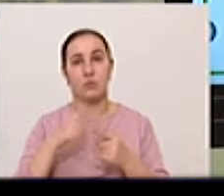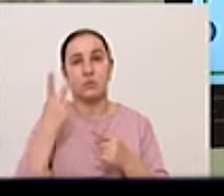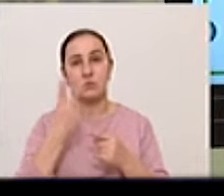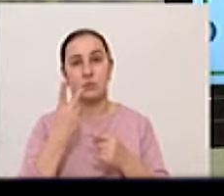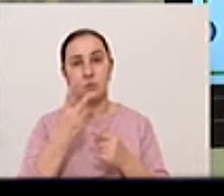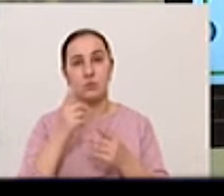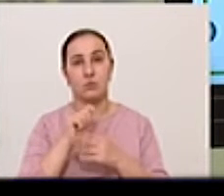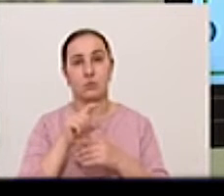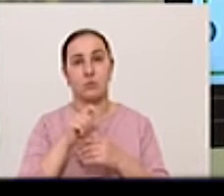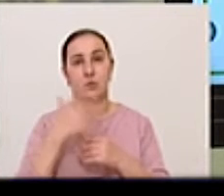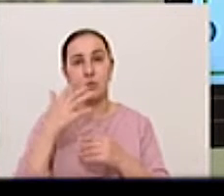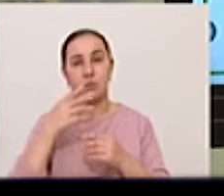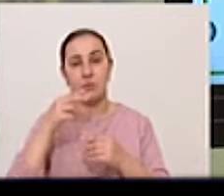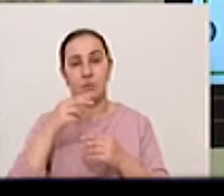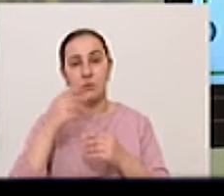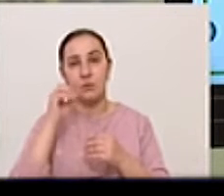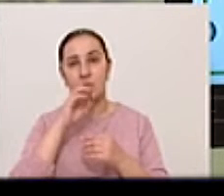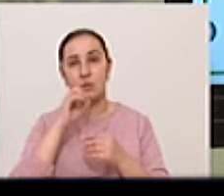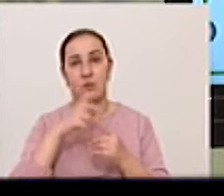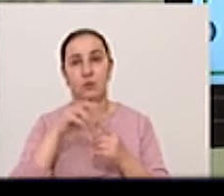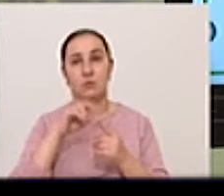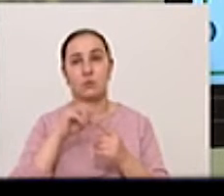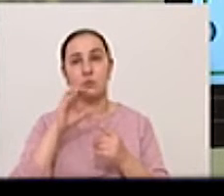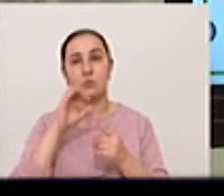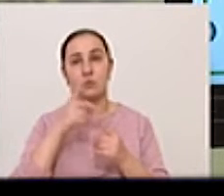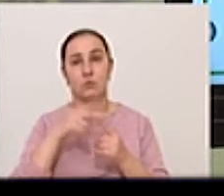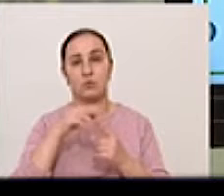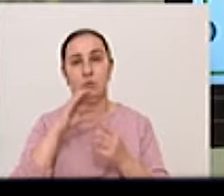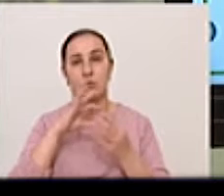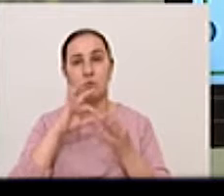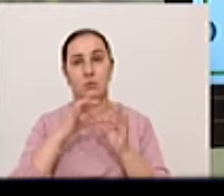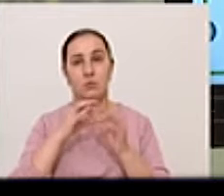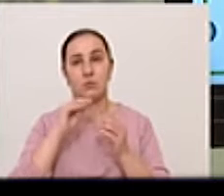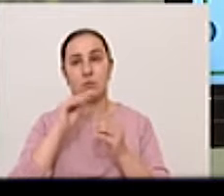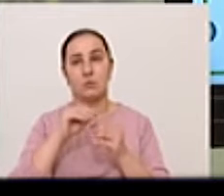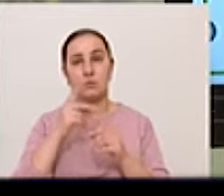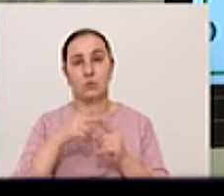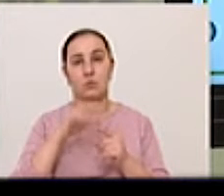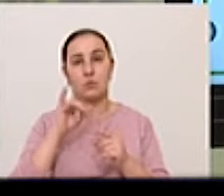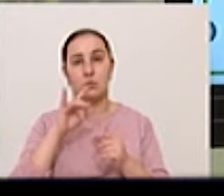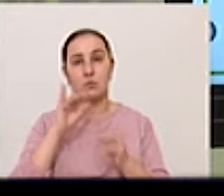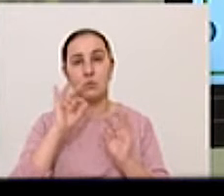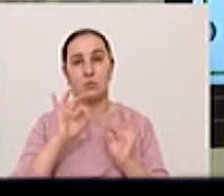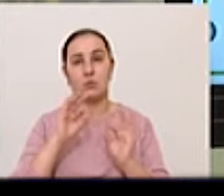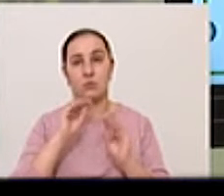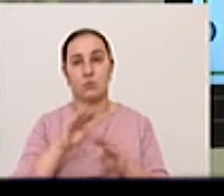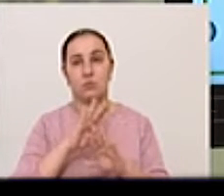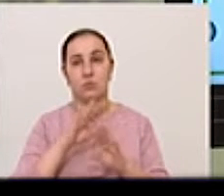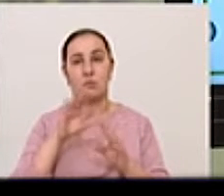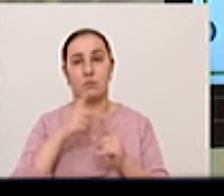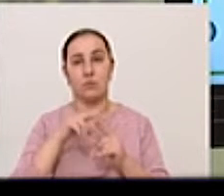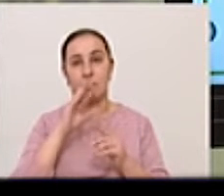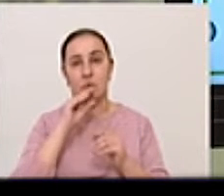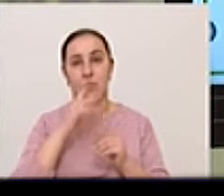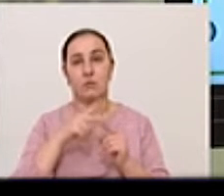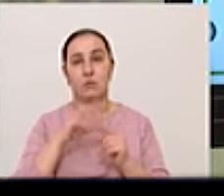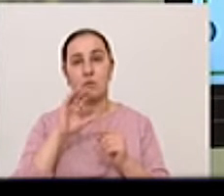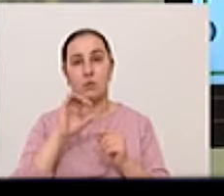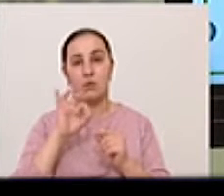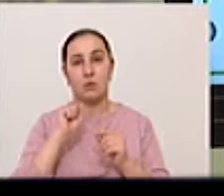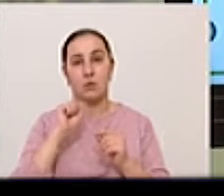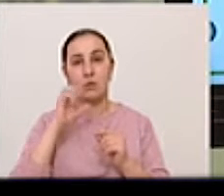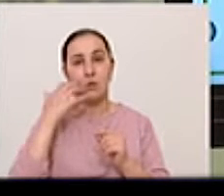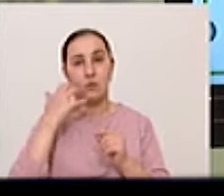İkinci topshirig'imiz teleradio suxandonlarining o'zlashma so'zlar urg'usini to'g'ri qo'ymay talaffuz qilishi omma